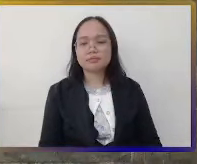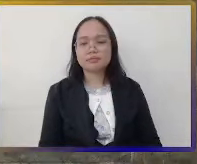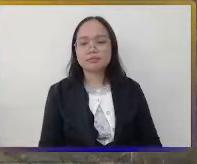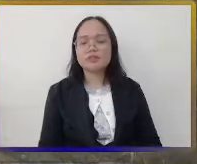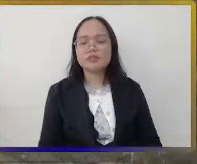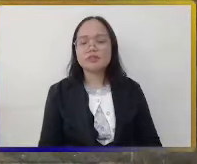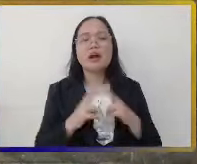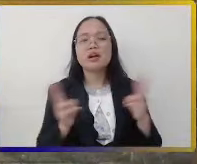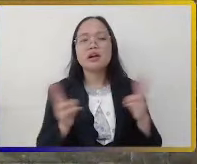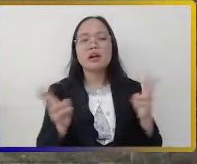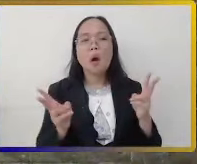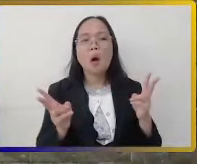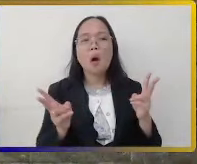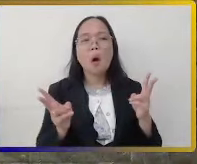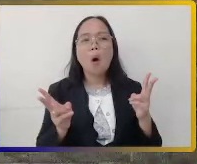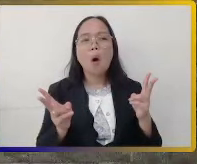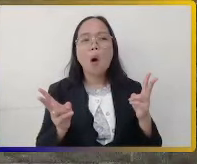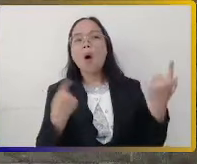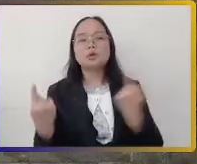Maalalahanin pa.